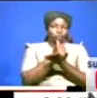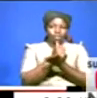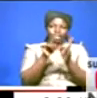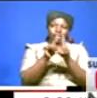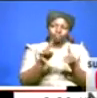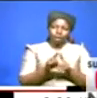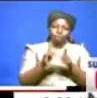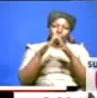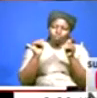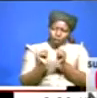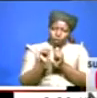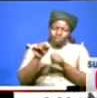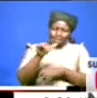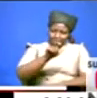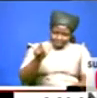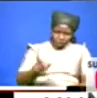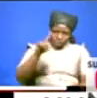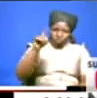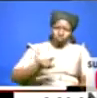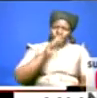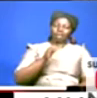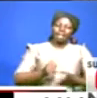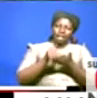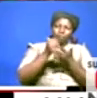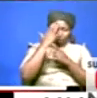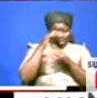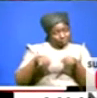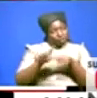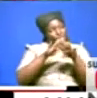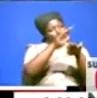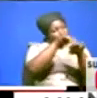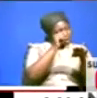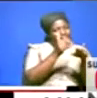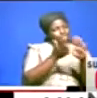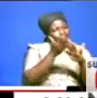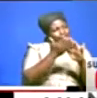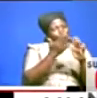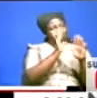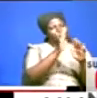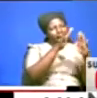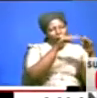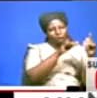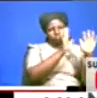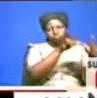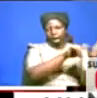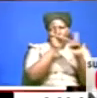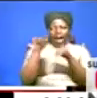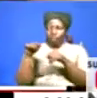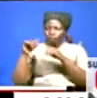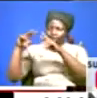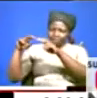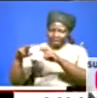kukumbukwa, sababu hao ndio wanaitwa haraka watoke kwa mambo mazao, wakunje, waangalie wezi,